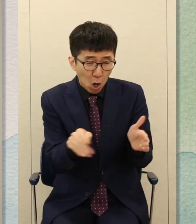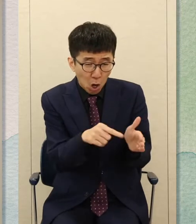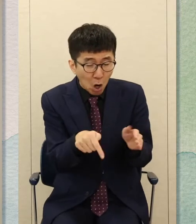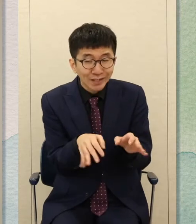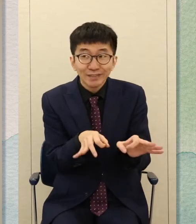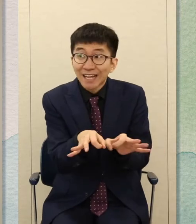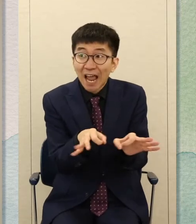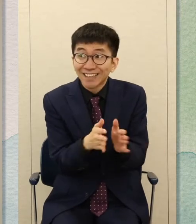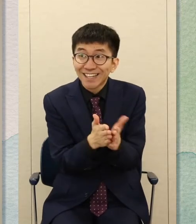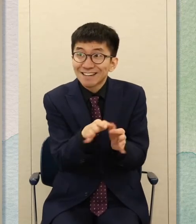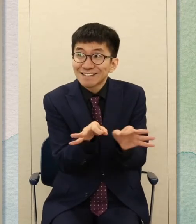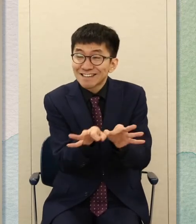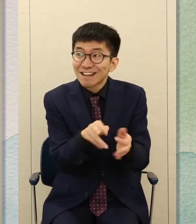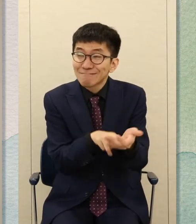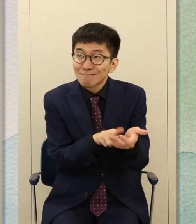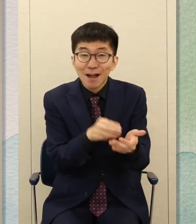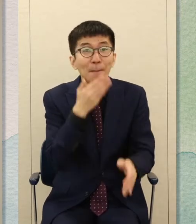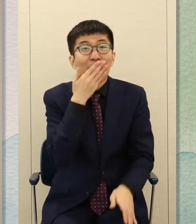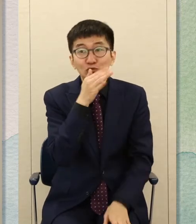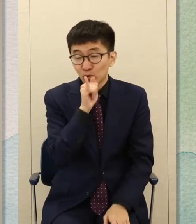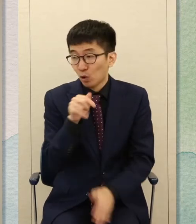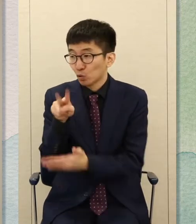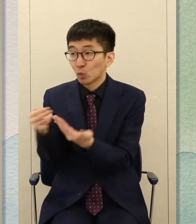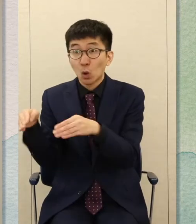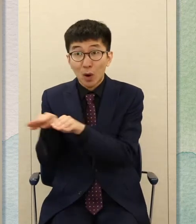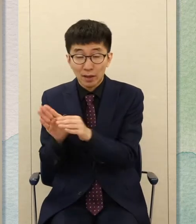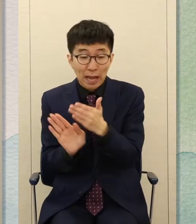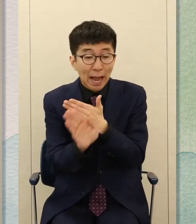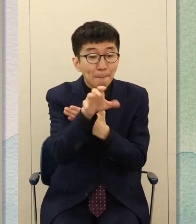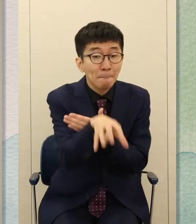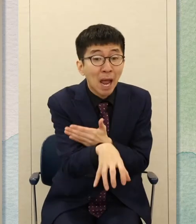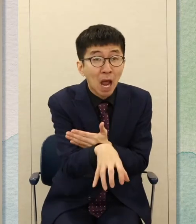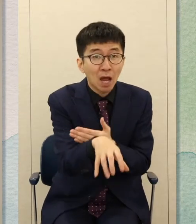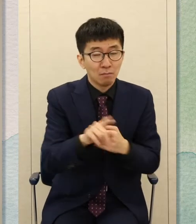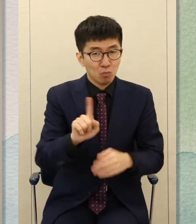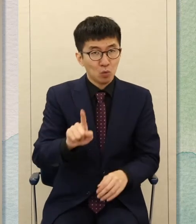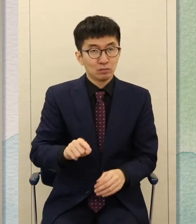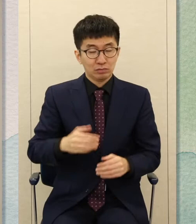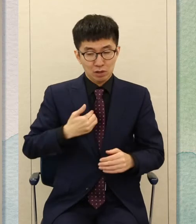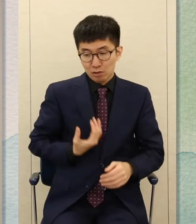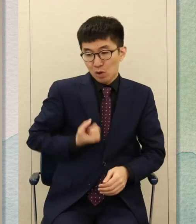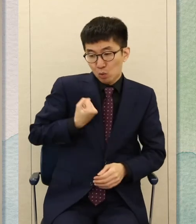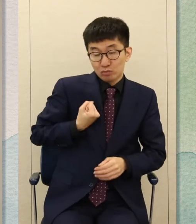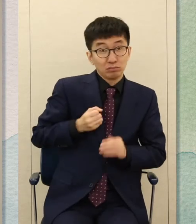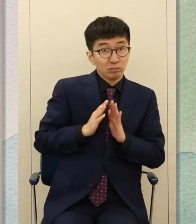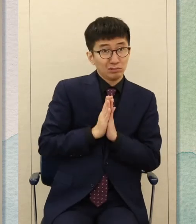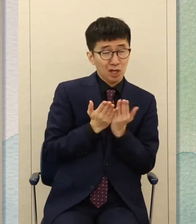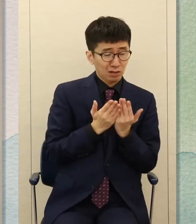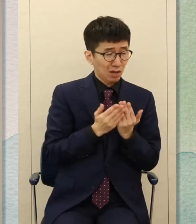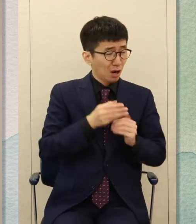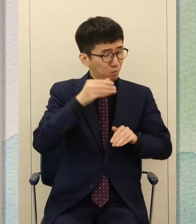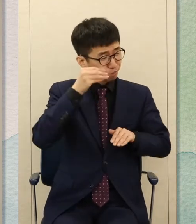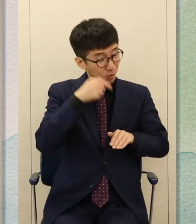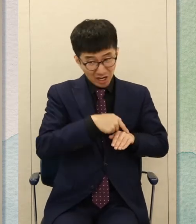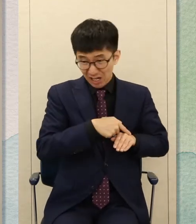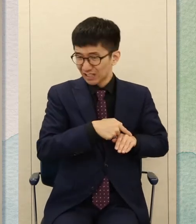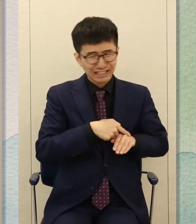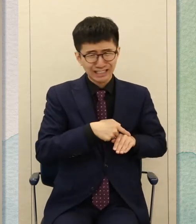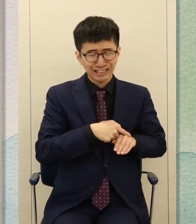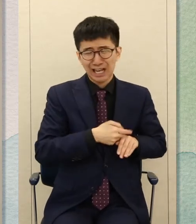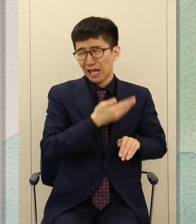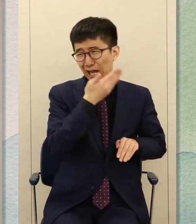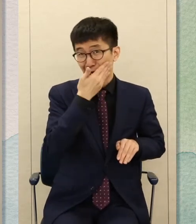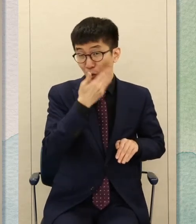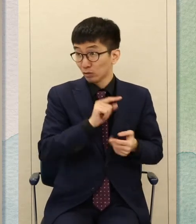같은 것도 도서관하고 같이 연계해서 도서관 앞마당에서 그 자기 집에 있는 책 이렇게 내서 서로 책